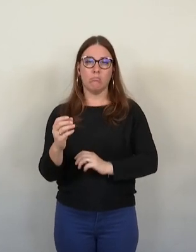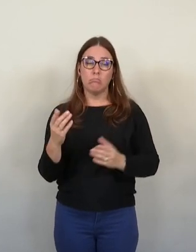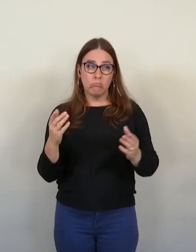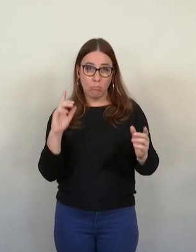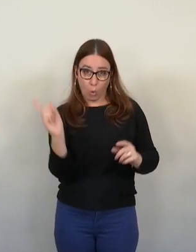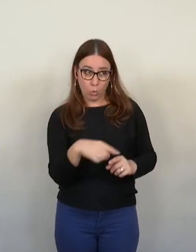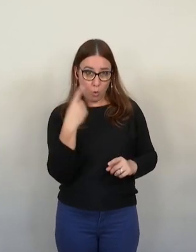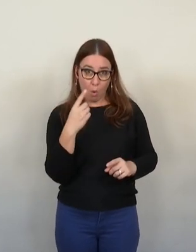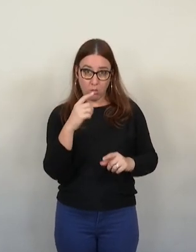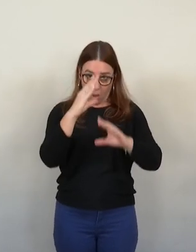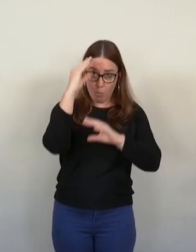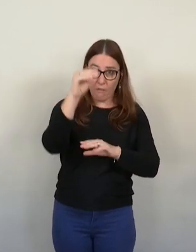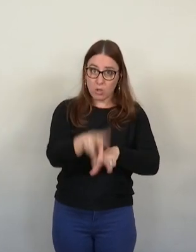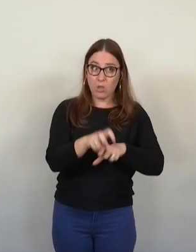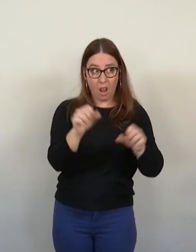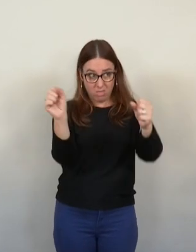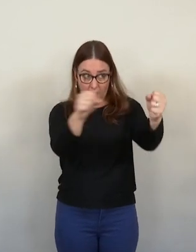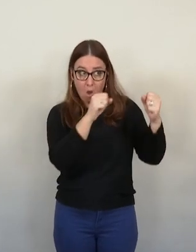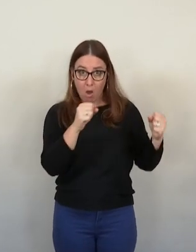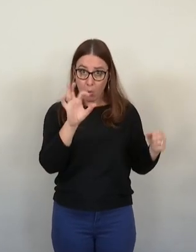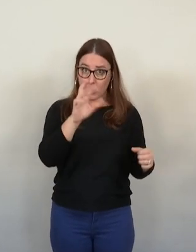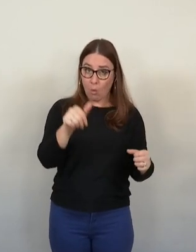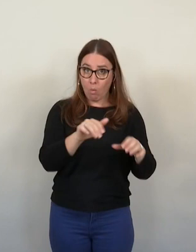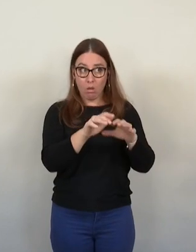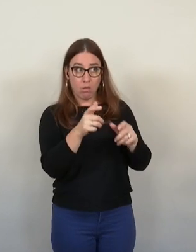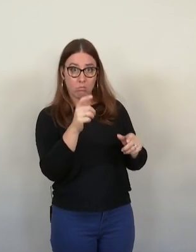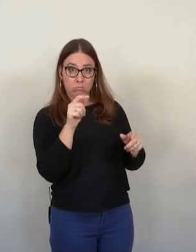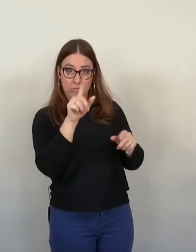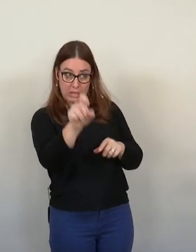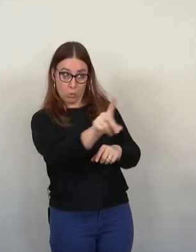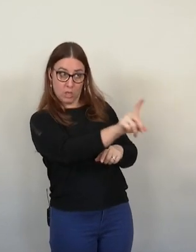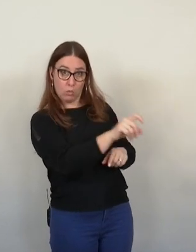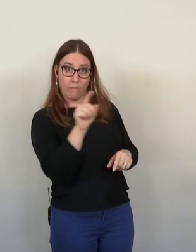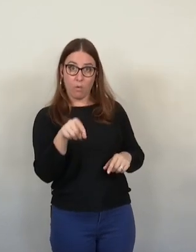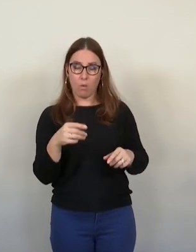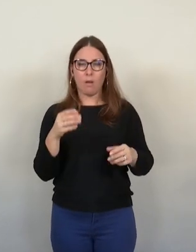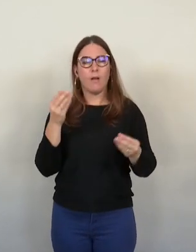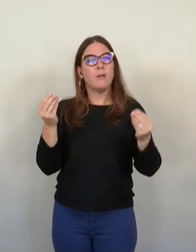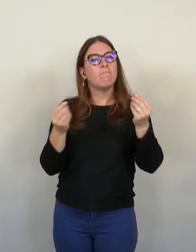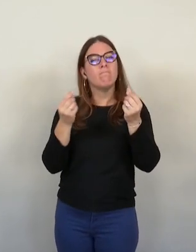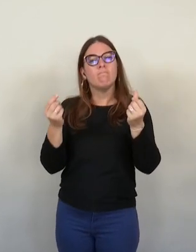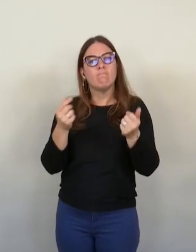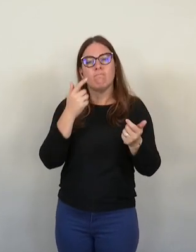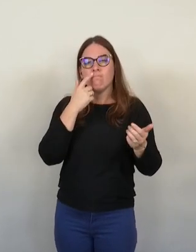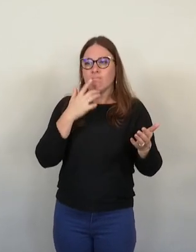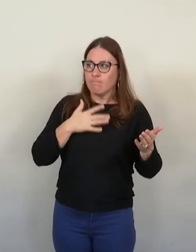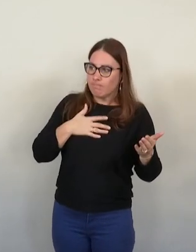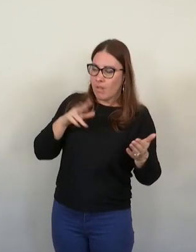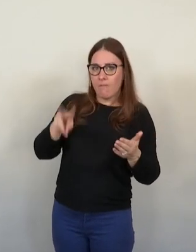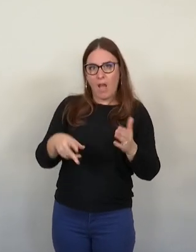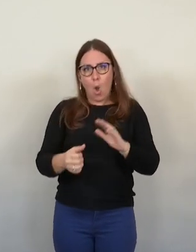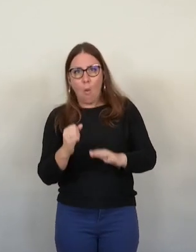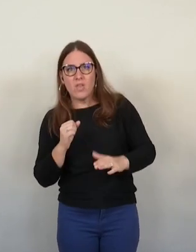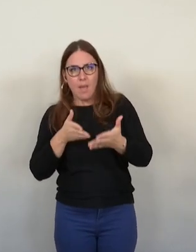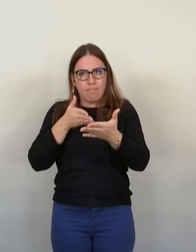agriculteurs sont sont d'accord aujourd'hui voilà on a quand même ma question de fond c'est vraiment finalement quel levier et quel